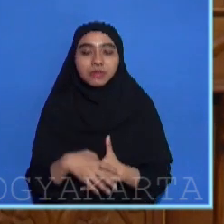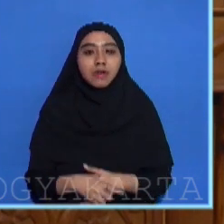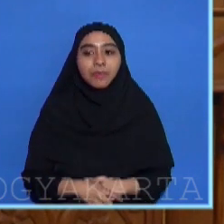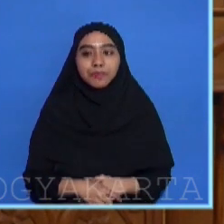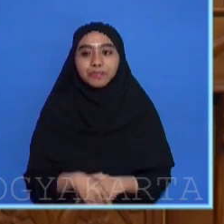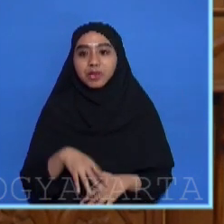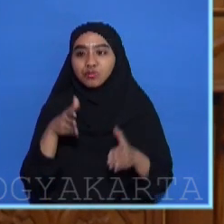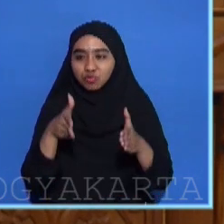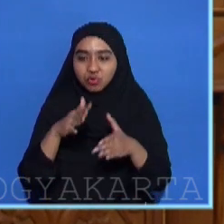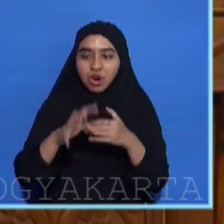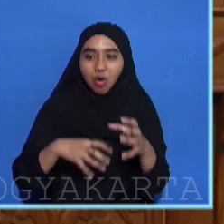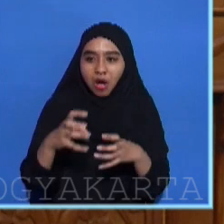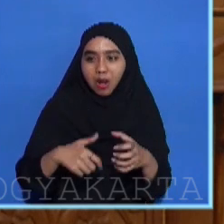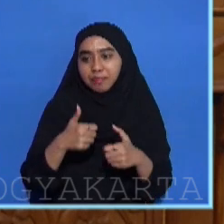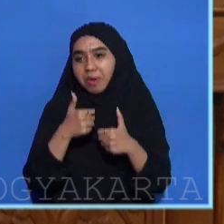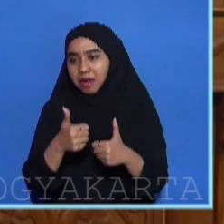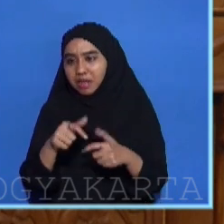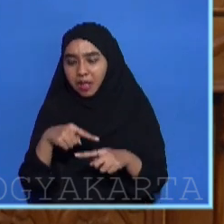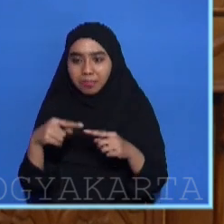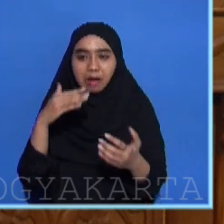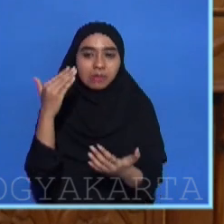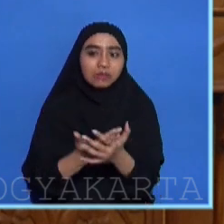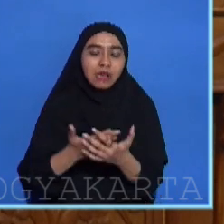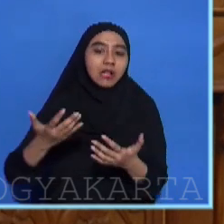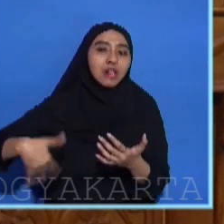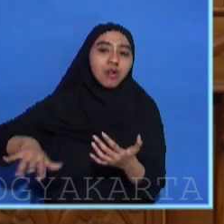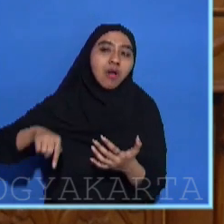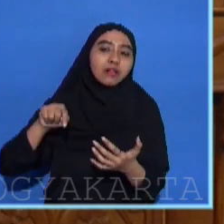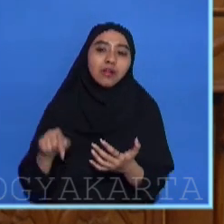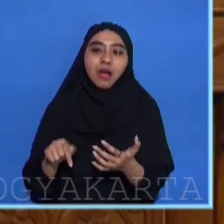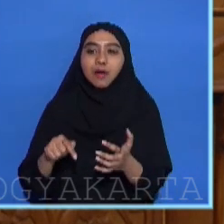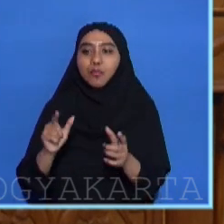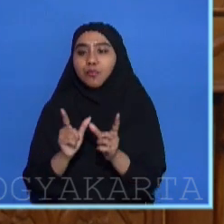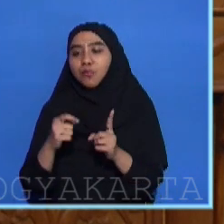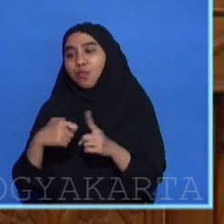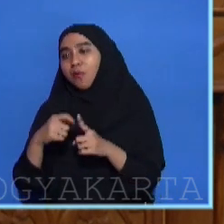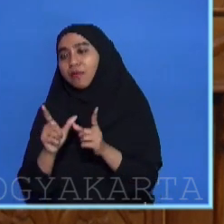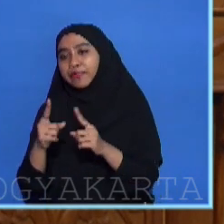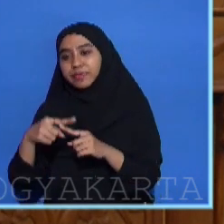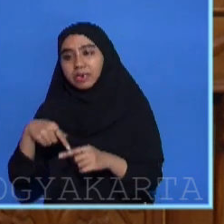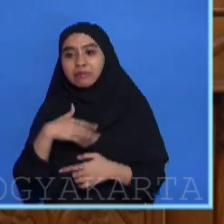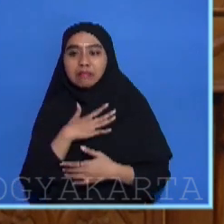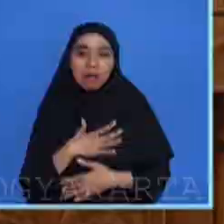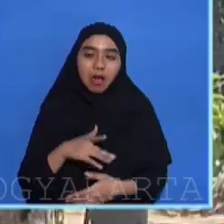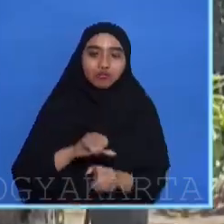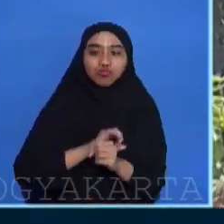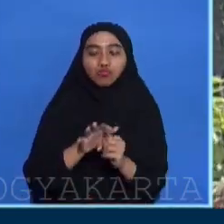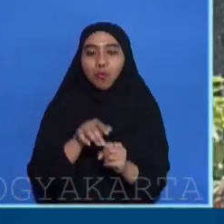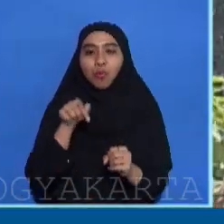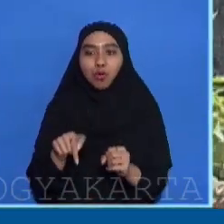dipun kelola kanthi estu saged kangge nambah wulu-wetu keluarga kados KWT Ayem Tentrem ing Kulon Progo menika.